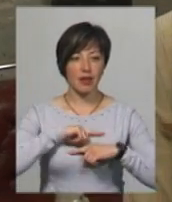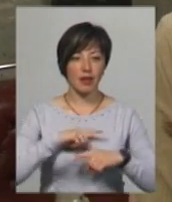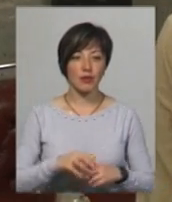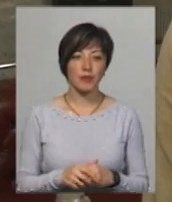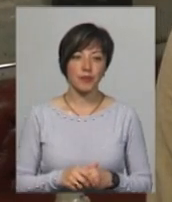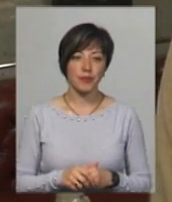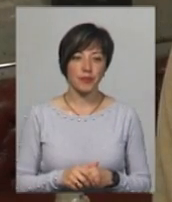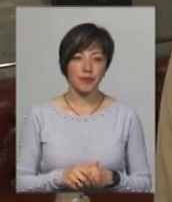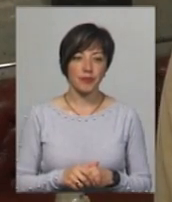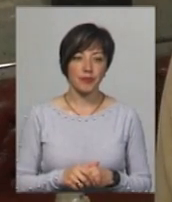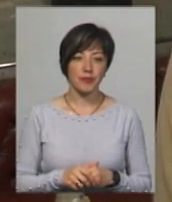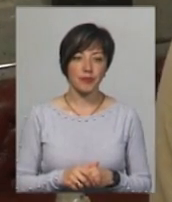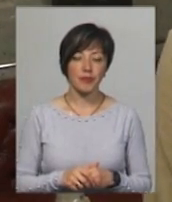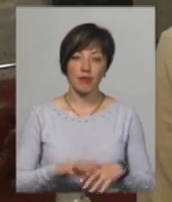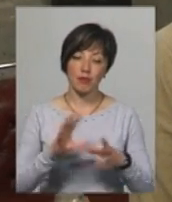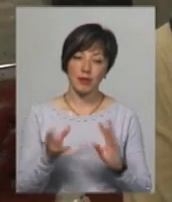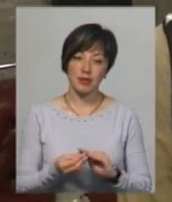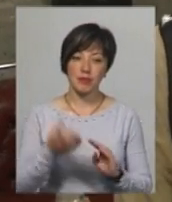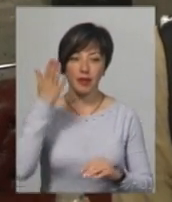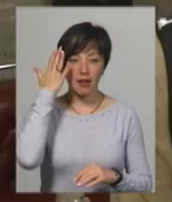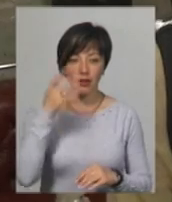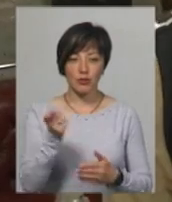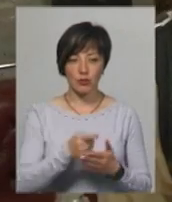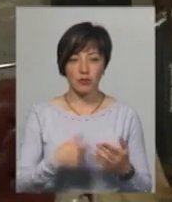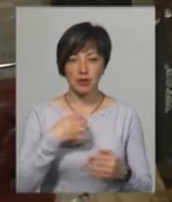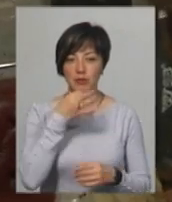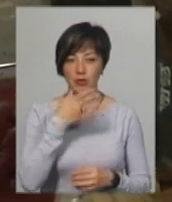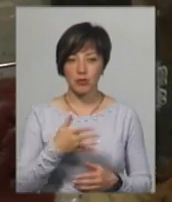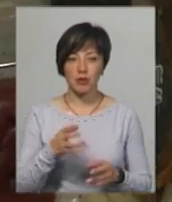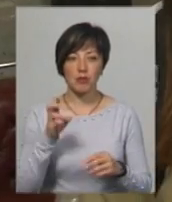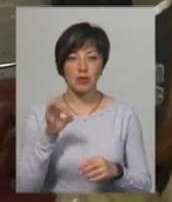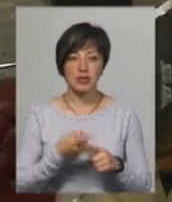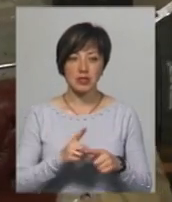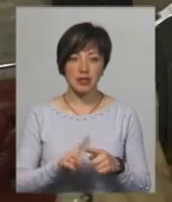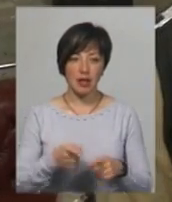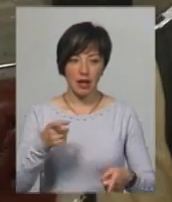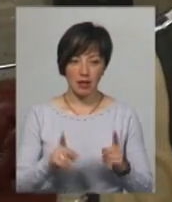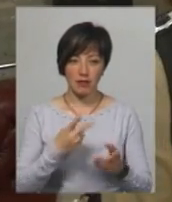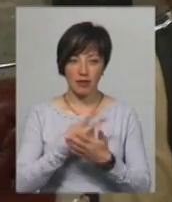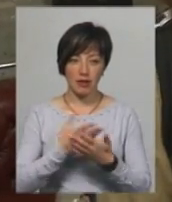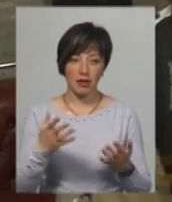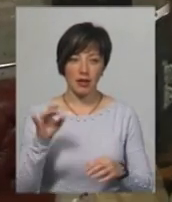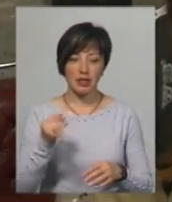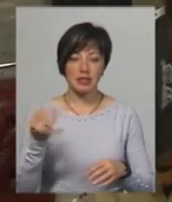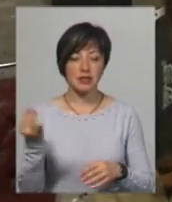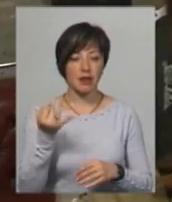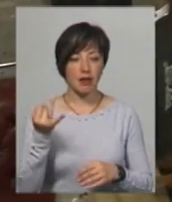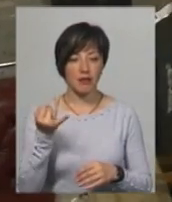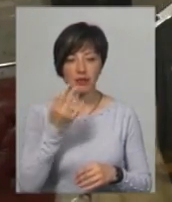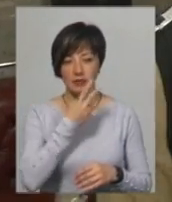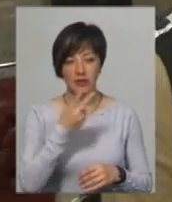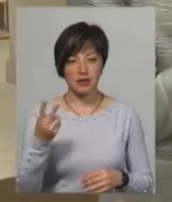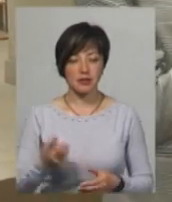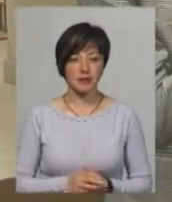І, в принципі, талант художників мені сподобався, оскільки все досить реалістично виглядає і